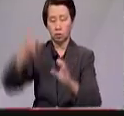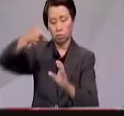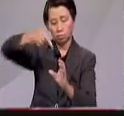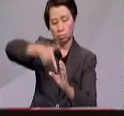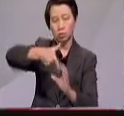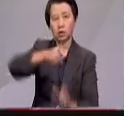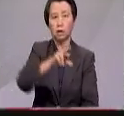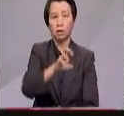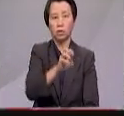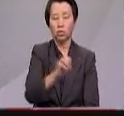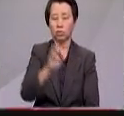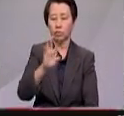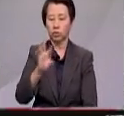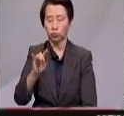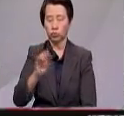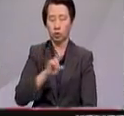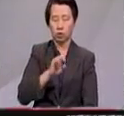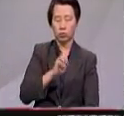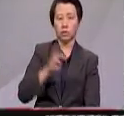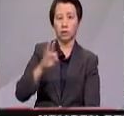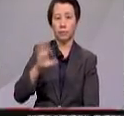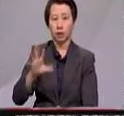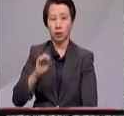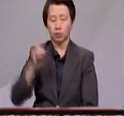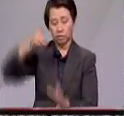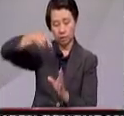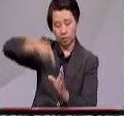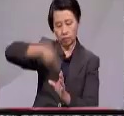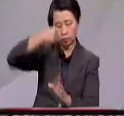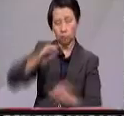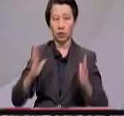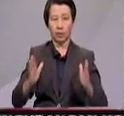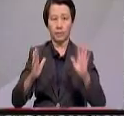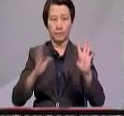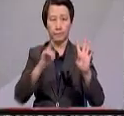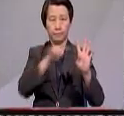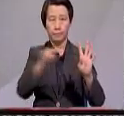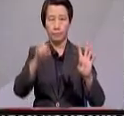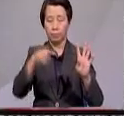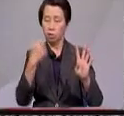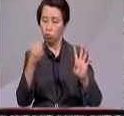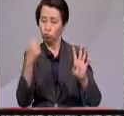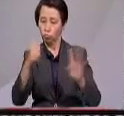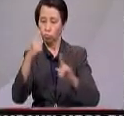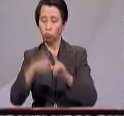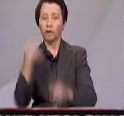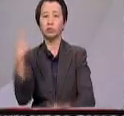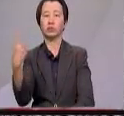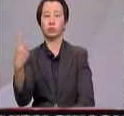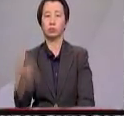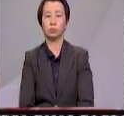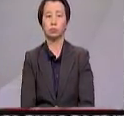petrol RON97, RON95 dan diesel bagi tempoh 4 Januari sehingga 10 Januari ini.